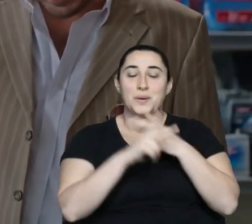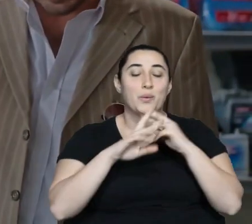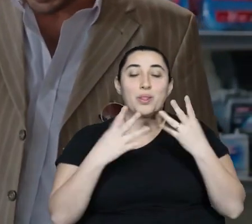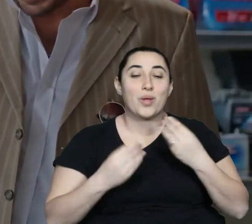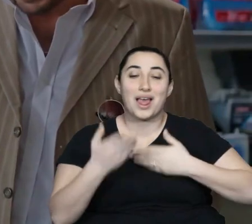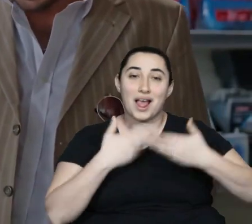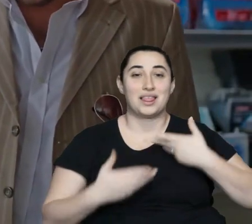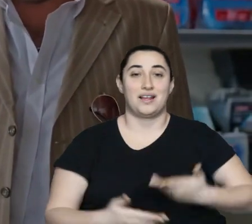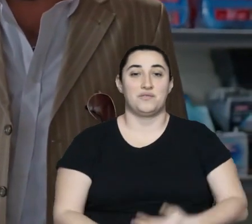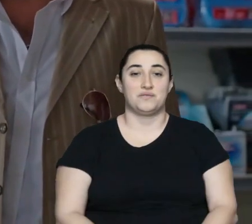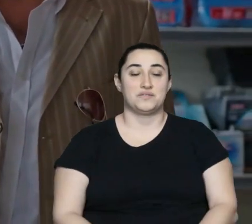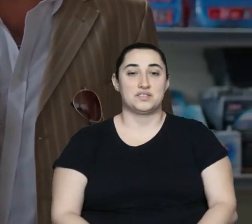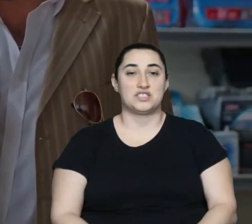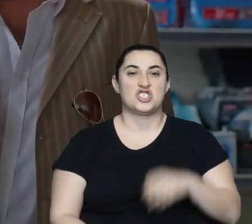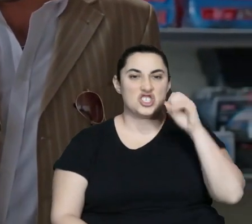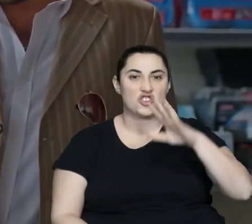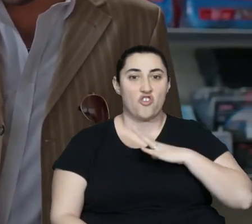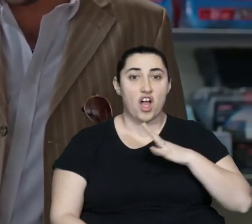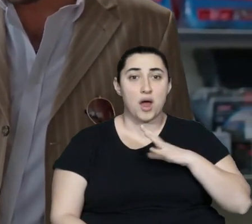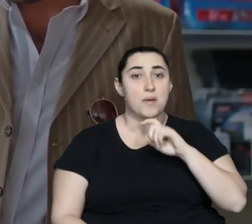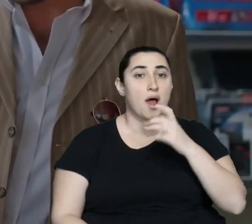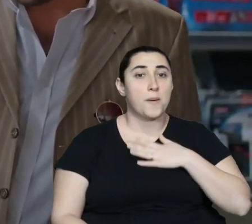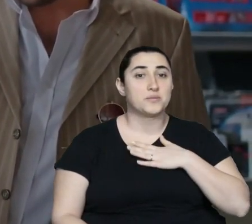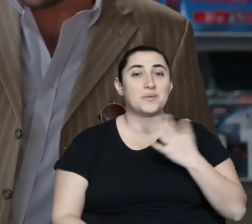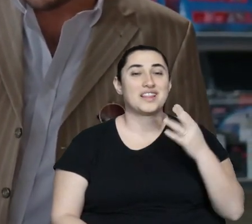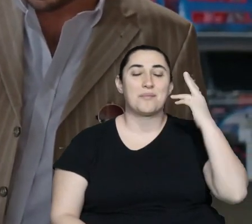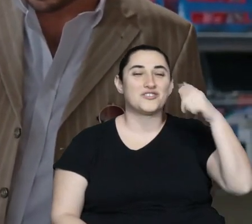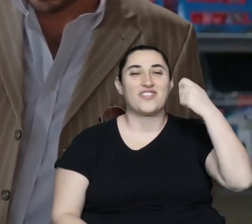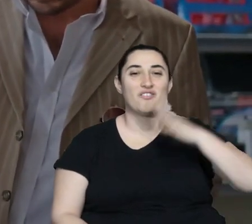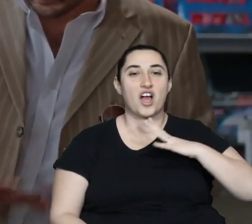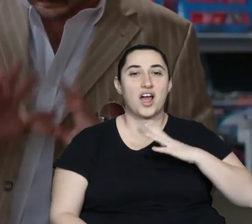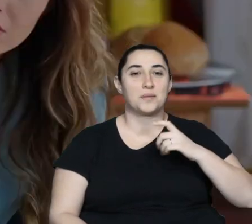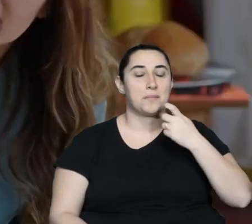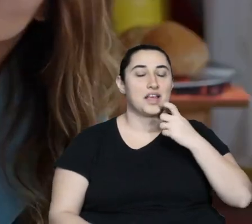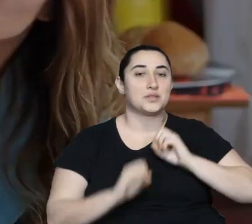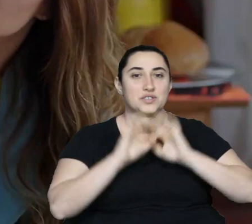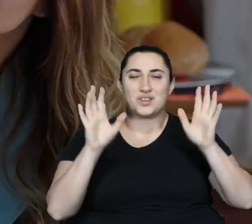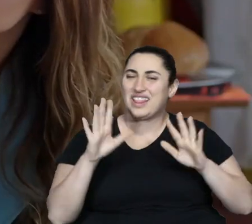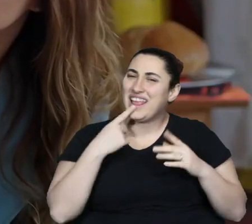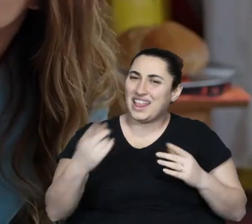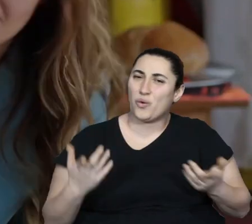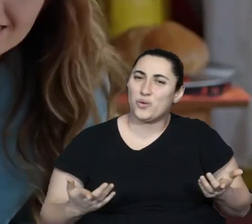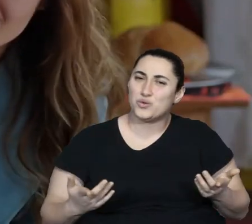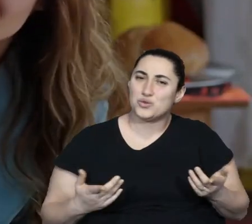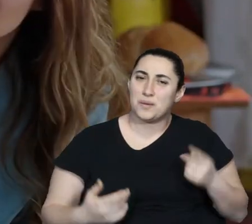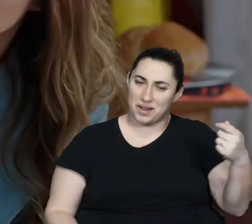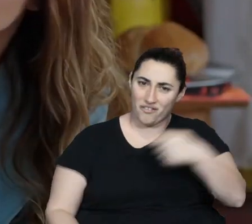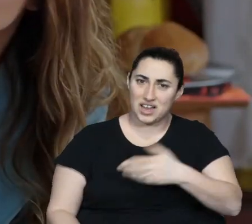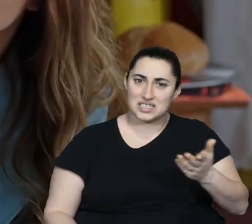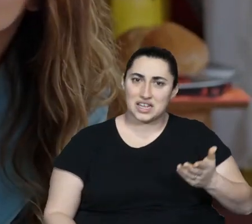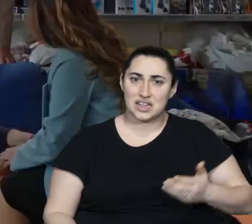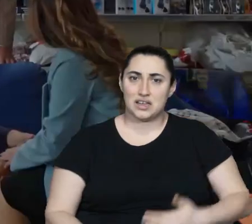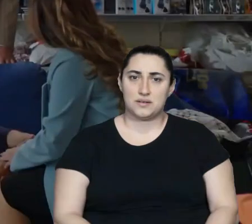şeylerden bahsetsen. Işık gördün mü amcama söyleyeyim. Hani yabancı filmlerde olur ya böyle. Ne diyorsunuz siz ya? Versenize